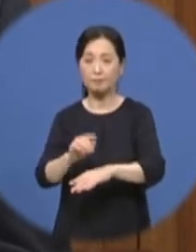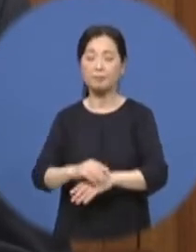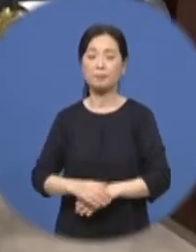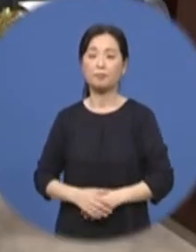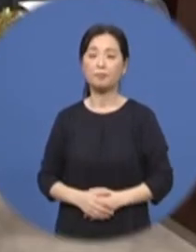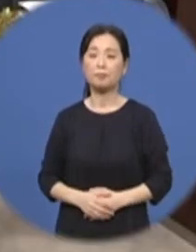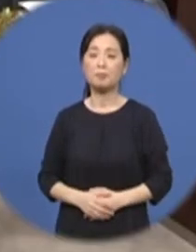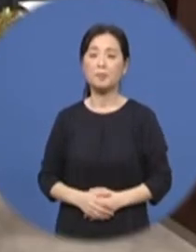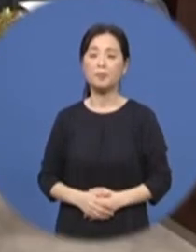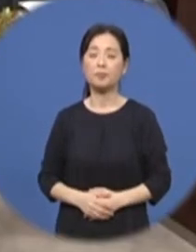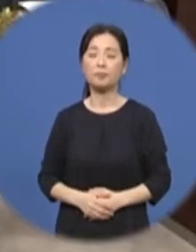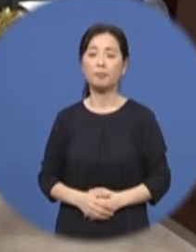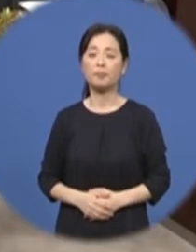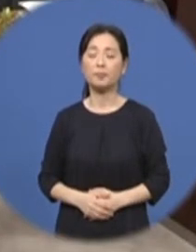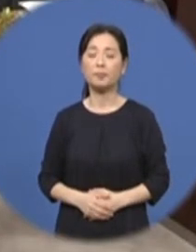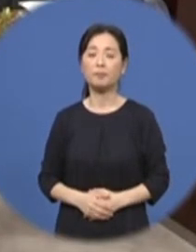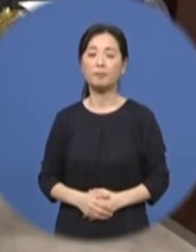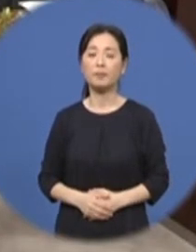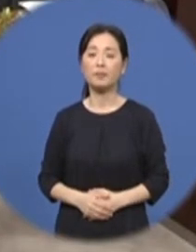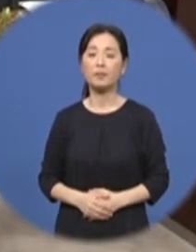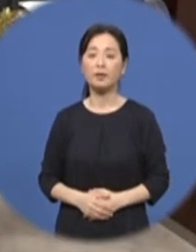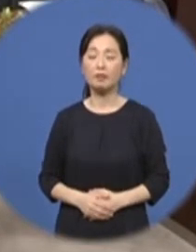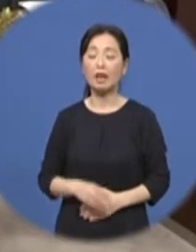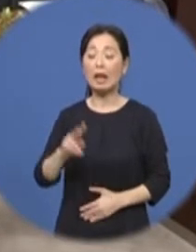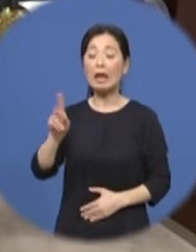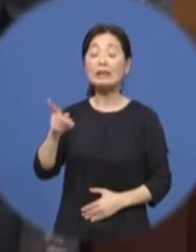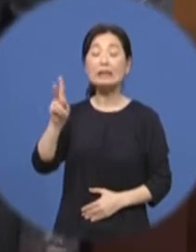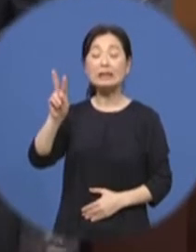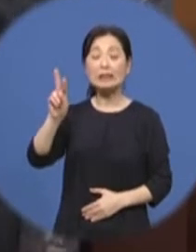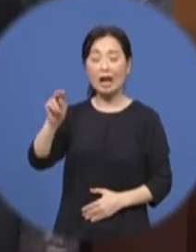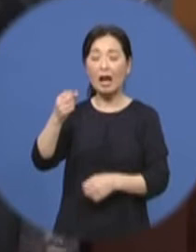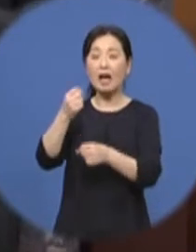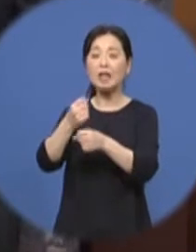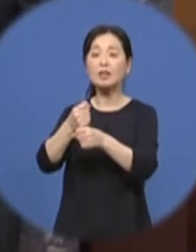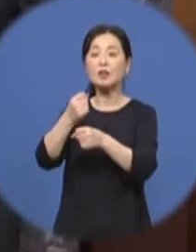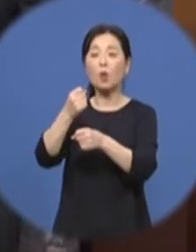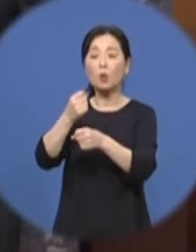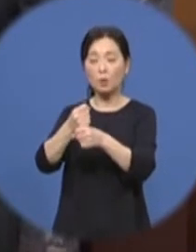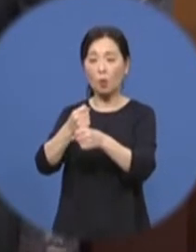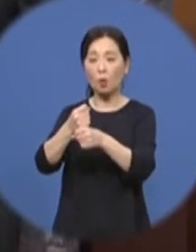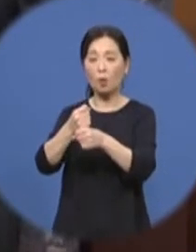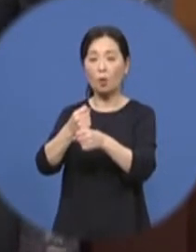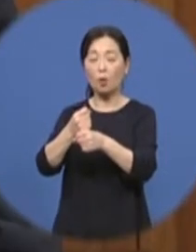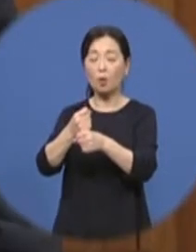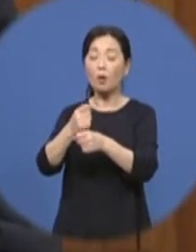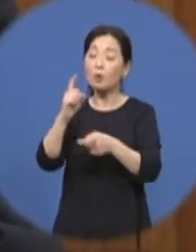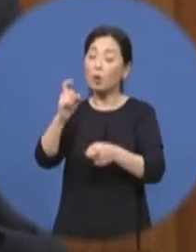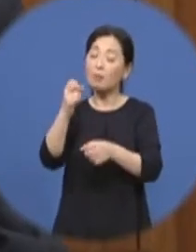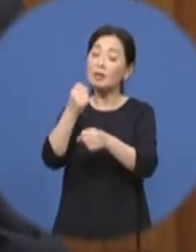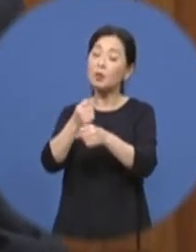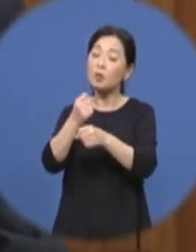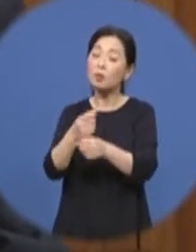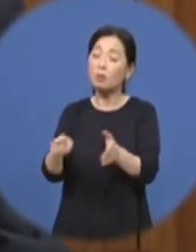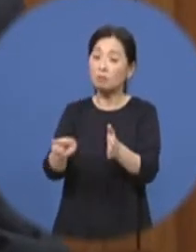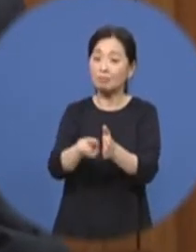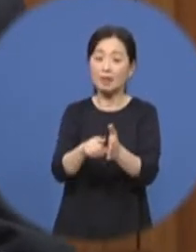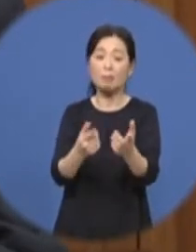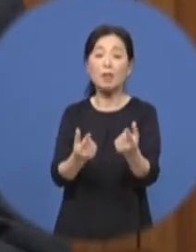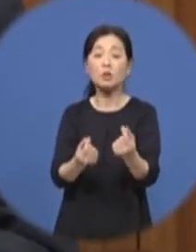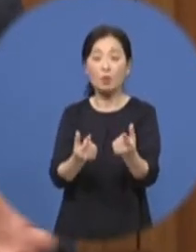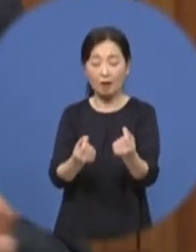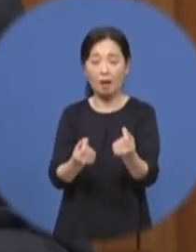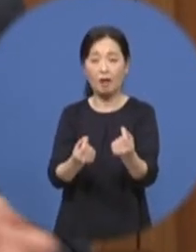か、ね、まさにニラ創造芸術、創造がついてる。 そうですね。 でこうやって踊りなさいって言って、